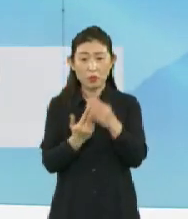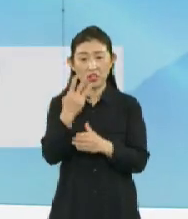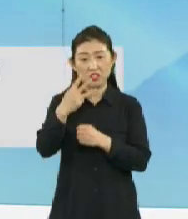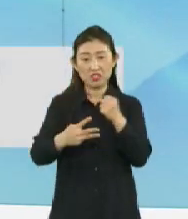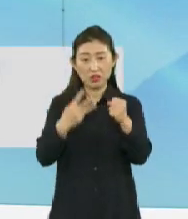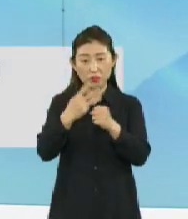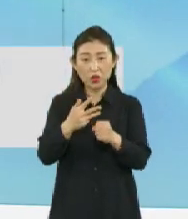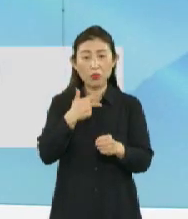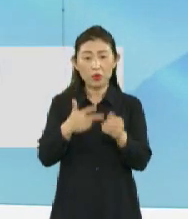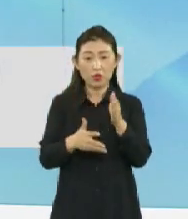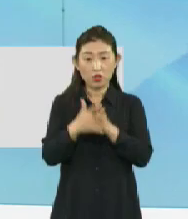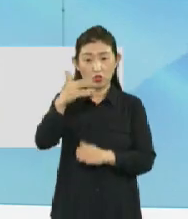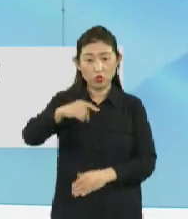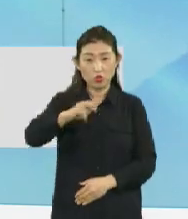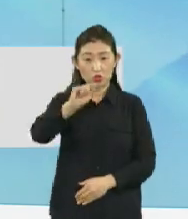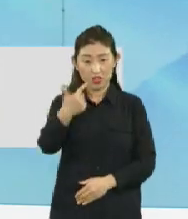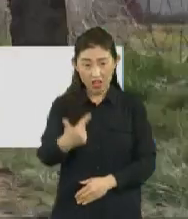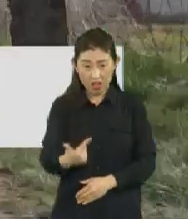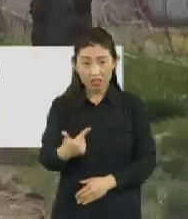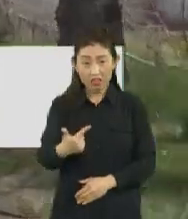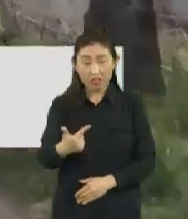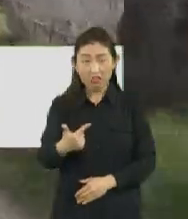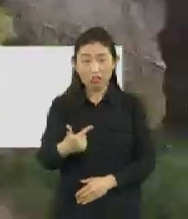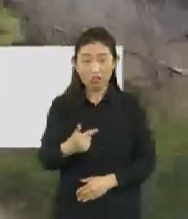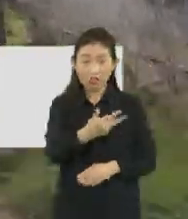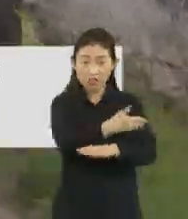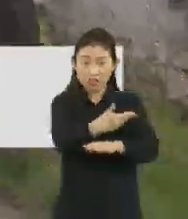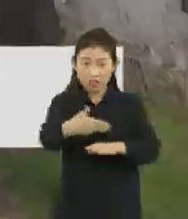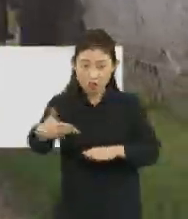코로나19로 3년 만에 보령시 주산면